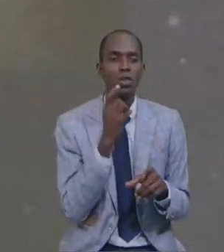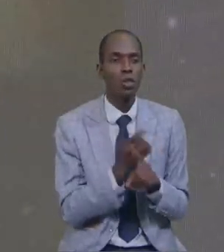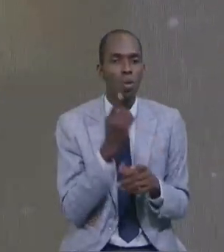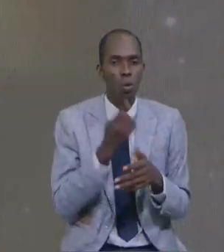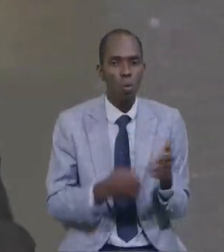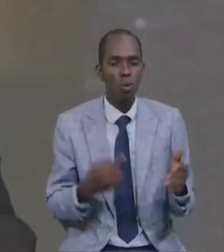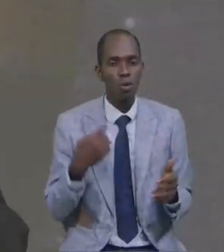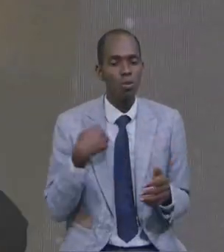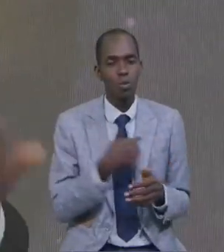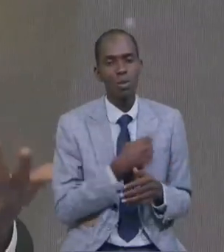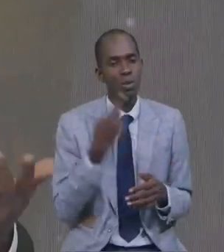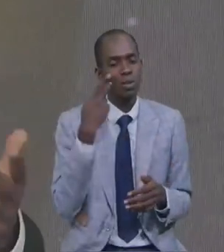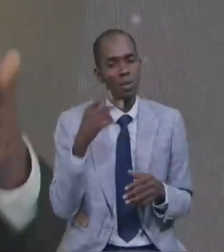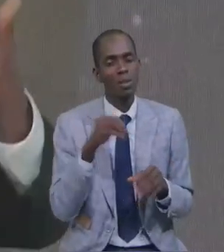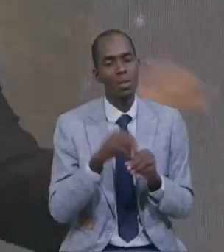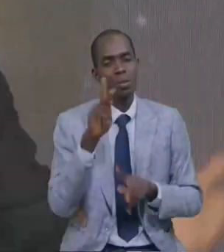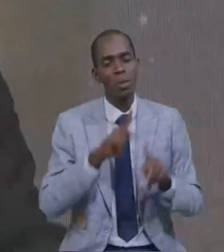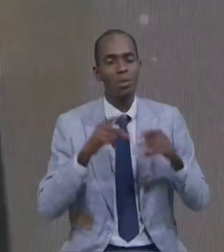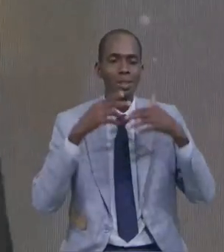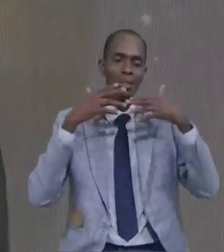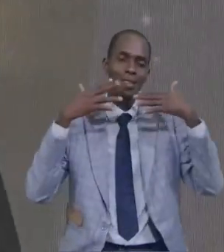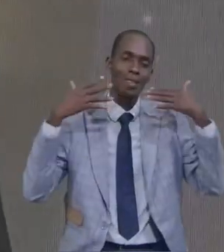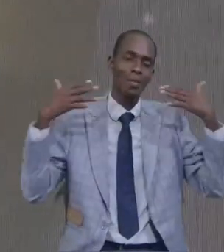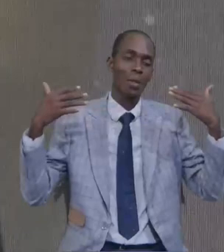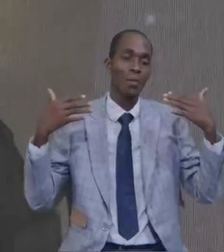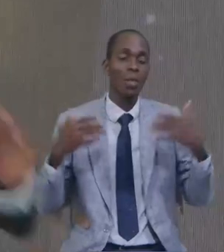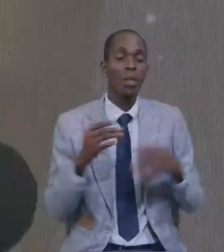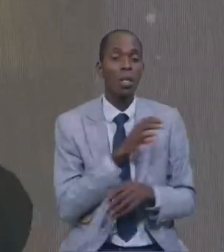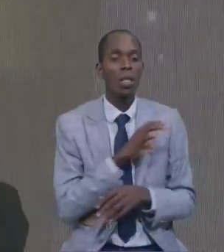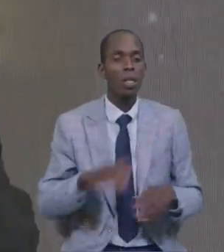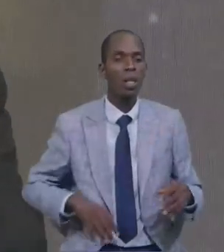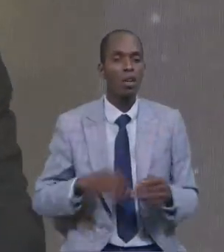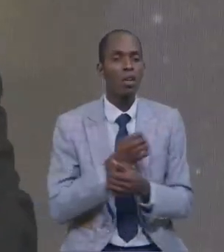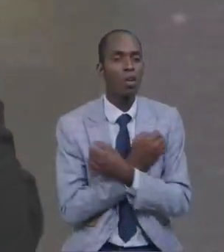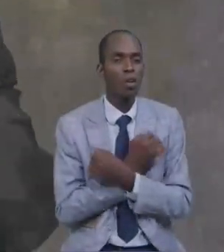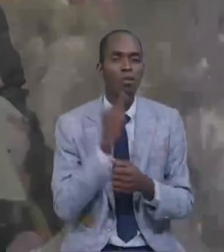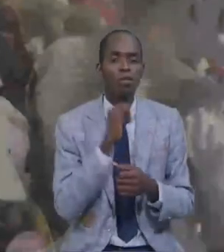n'est pas un amour de prétentieux,